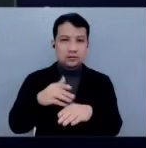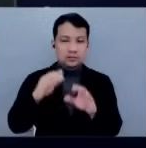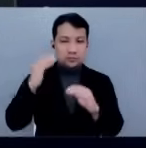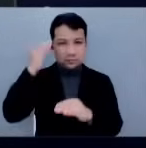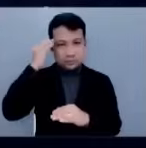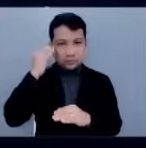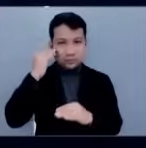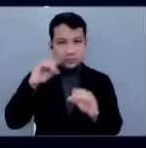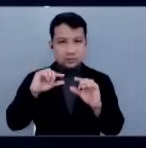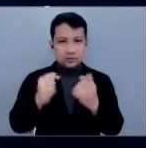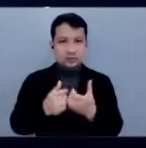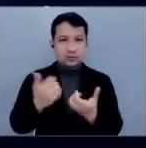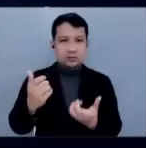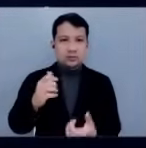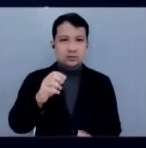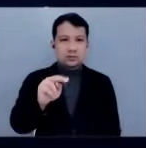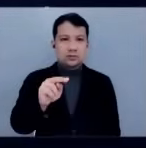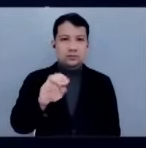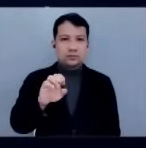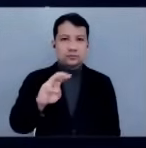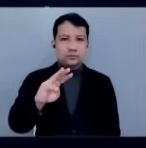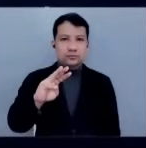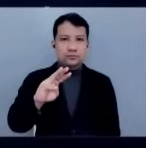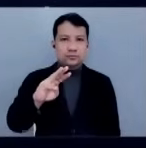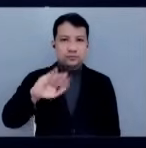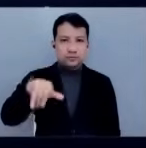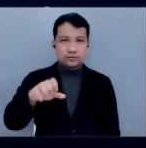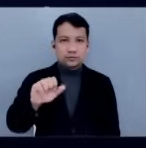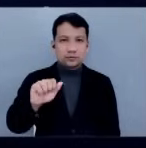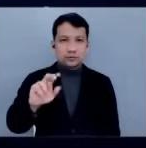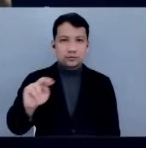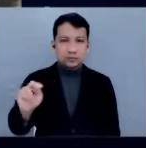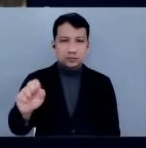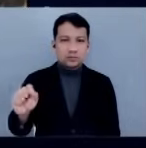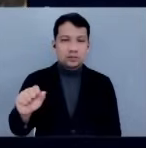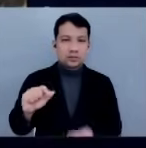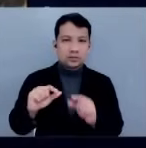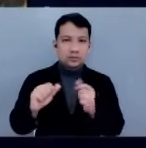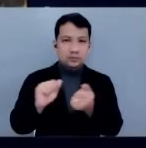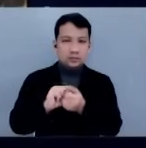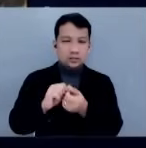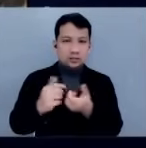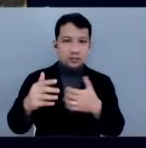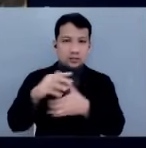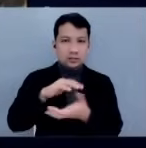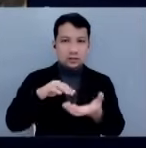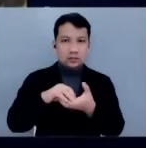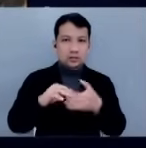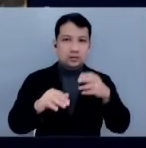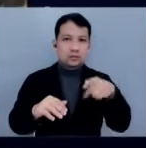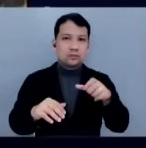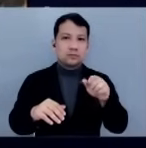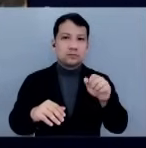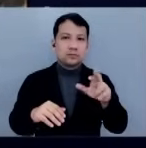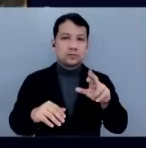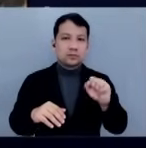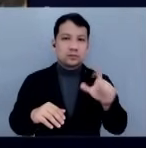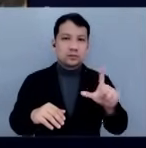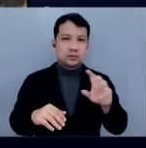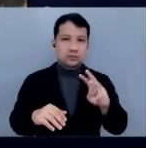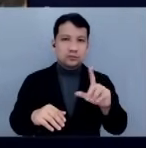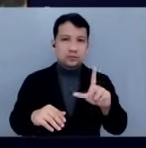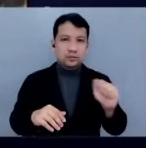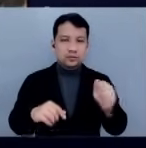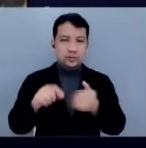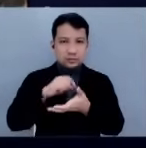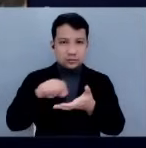group na New Jeans. Kakolab nila dito ang Grammy Award-winning producer na si Pharrell Williams. Songwriter at